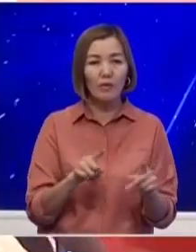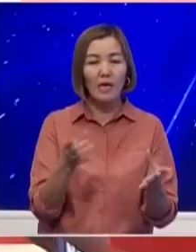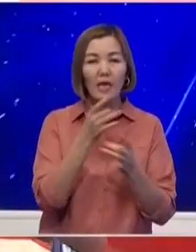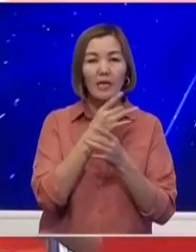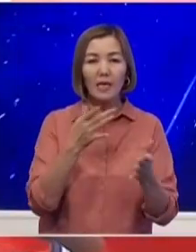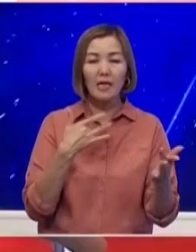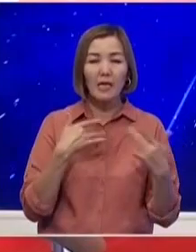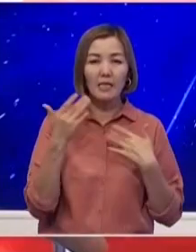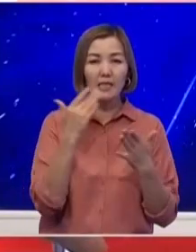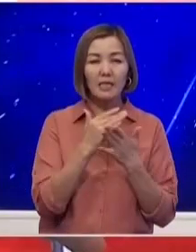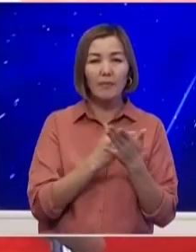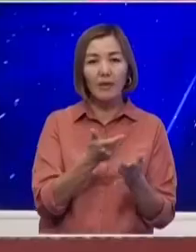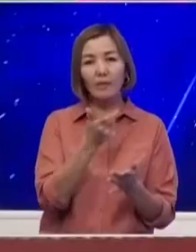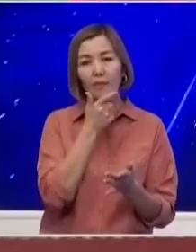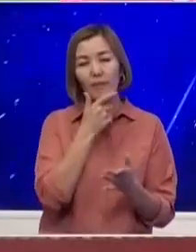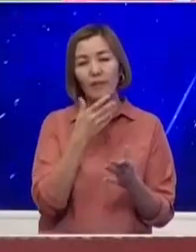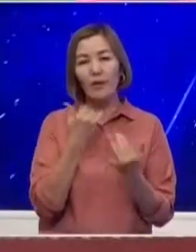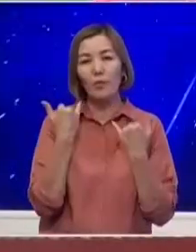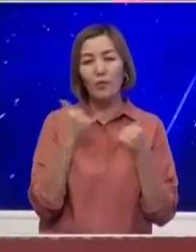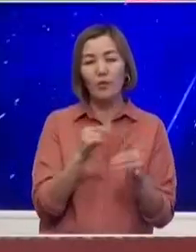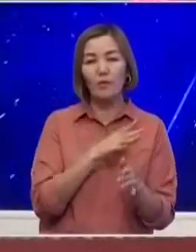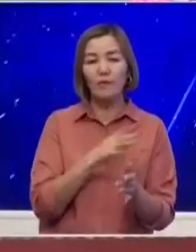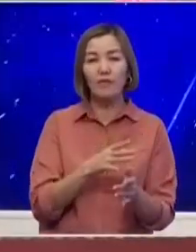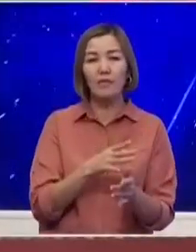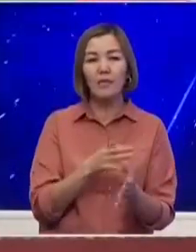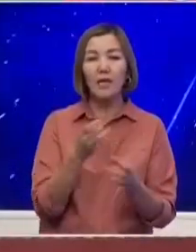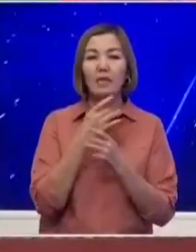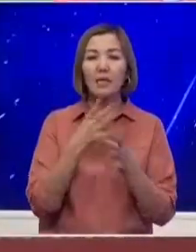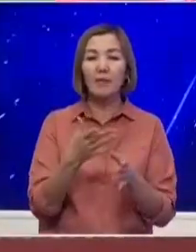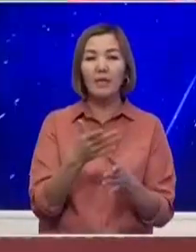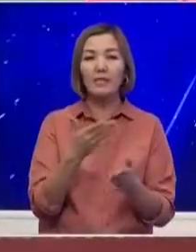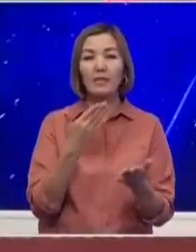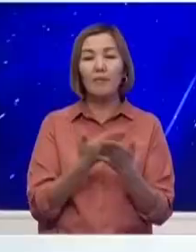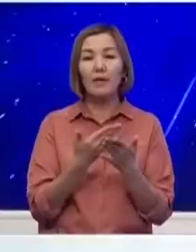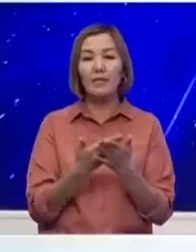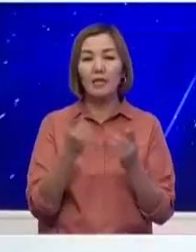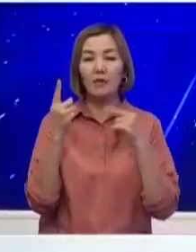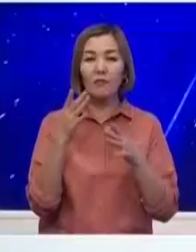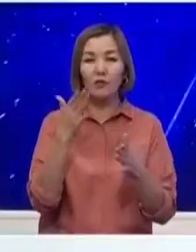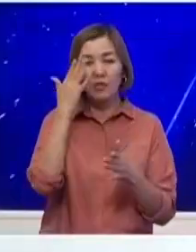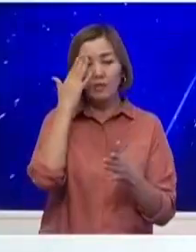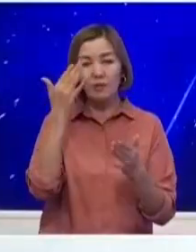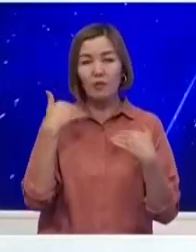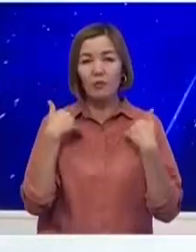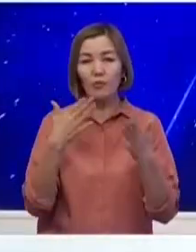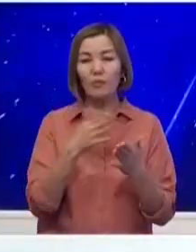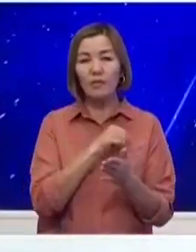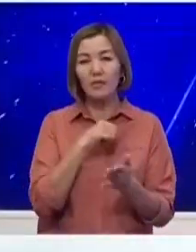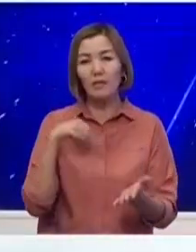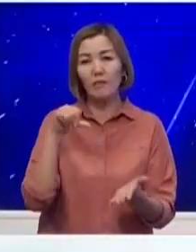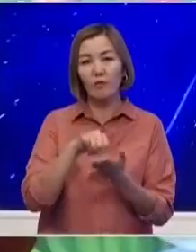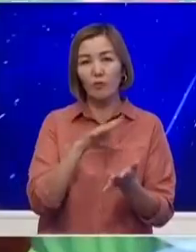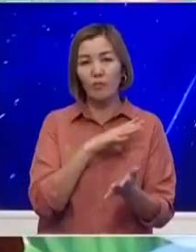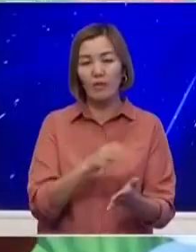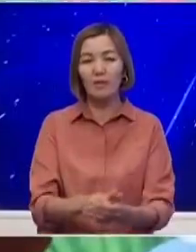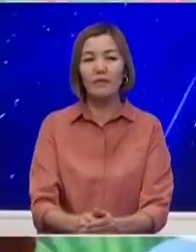концертная программа не оставила равнодушной ни одного малыша. На празднике показали свои творческие способности и сами виновники торжества.